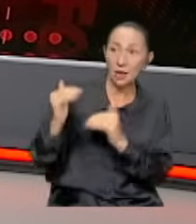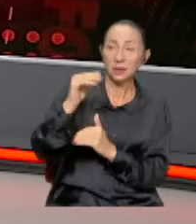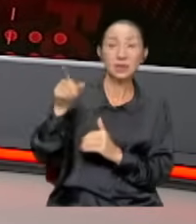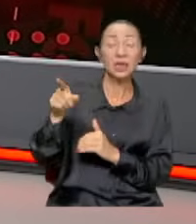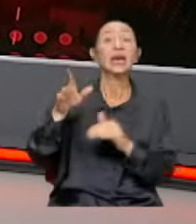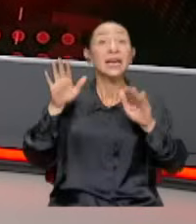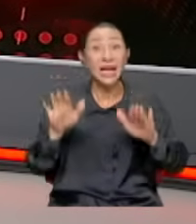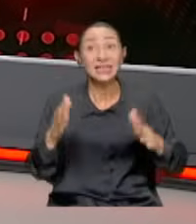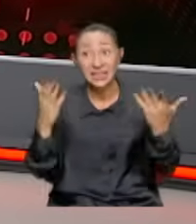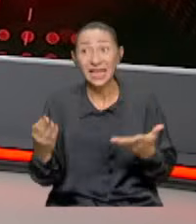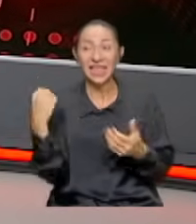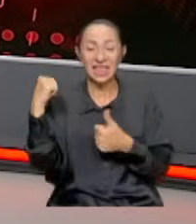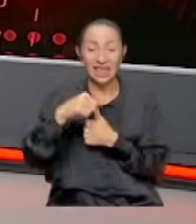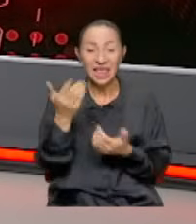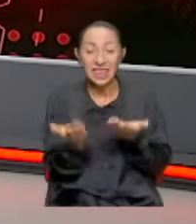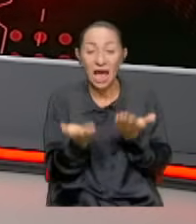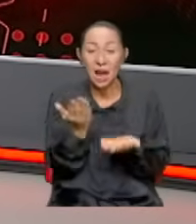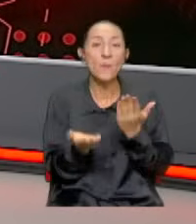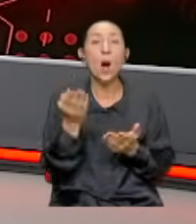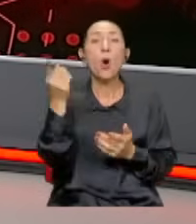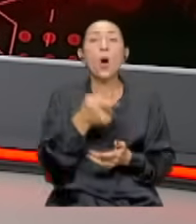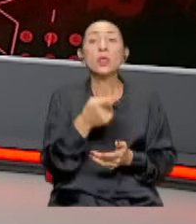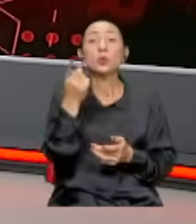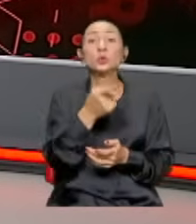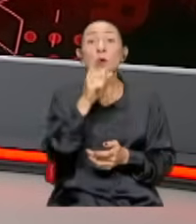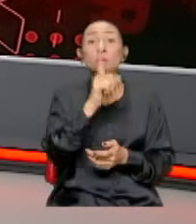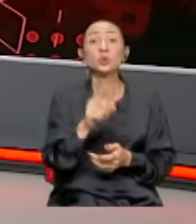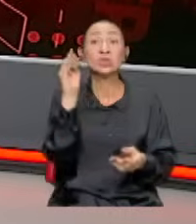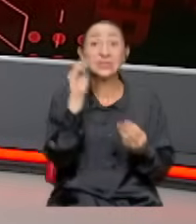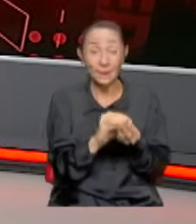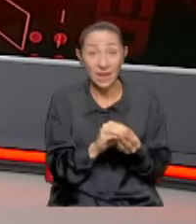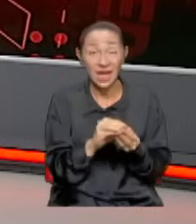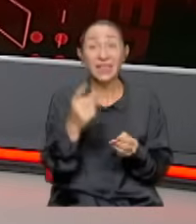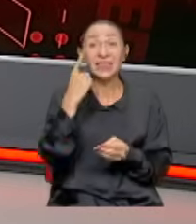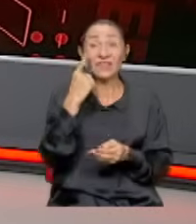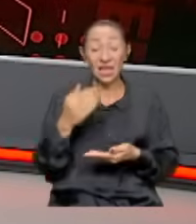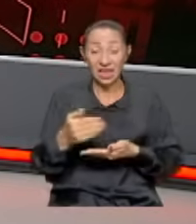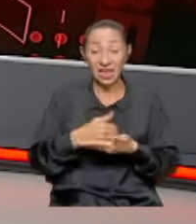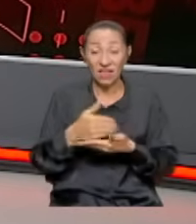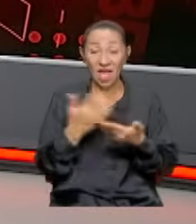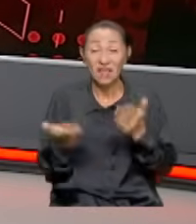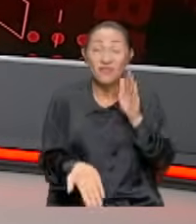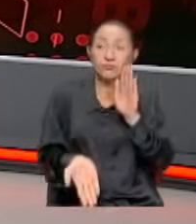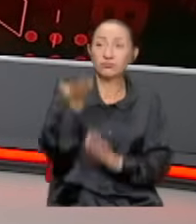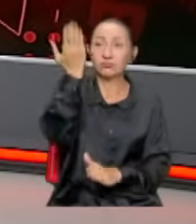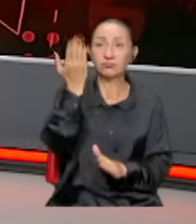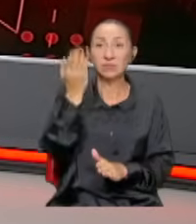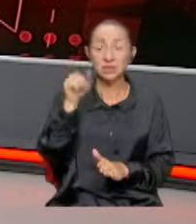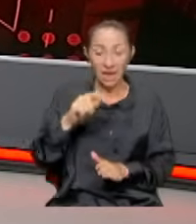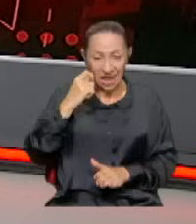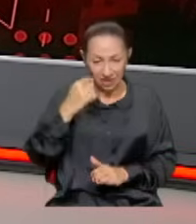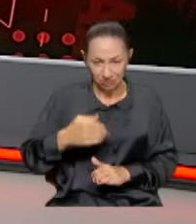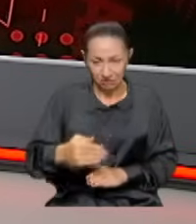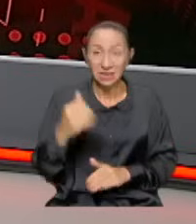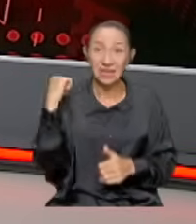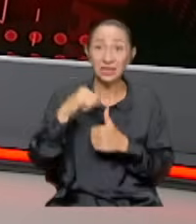kaldı ki Yeniden değerleme oranlarına yapılan yüzde yüzlük zamla devlet gelirini en çok arttıran şimdi Ekim